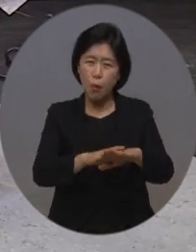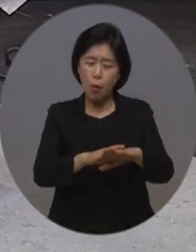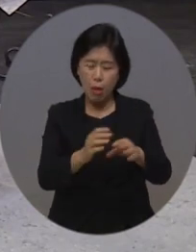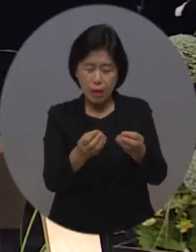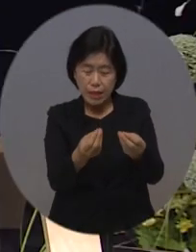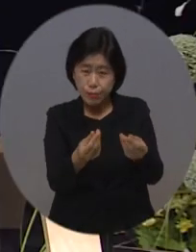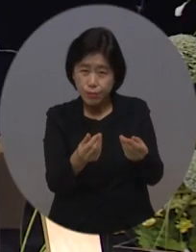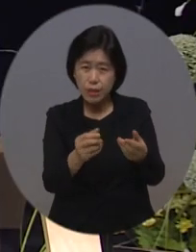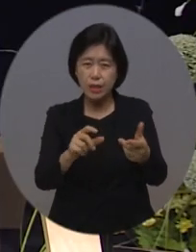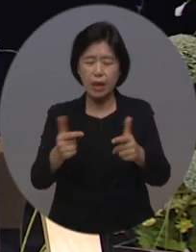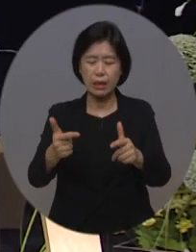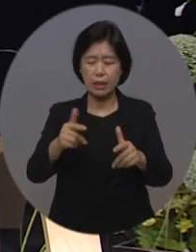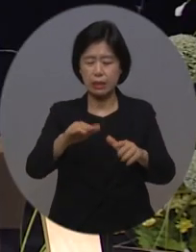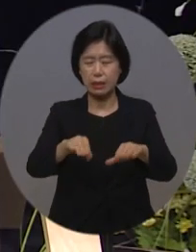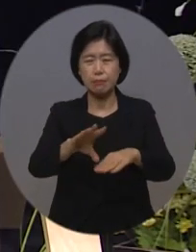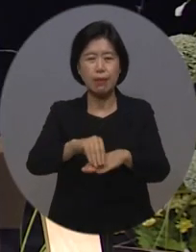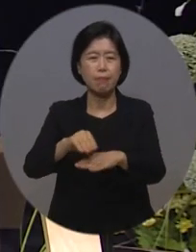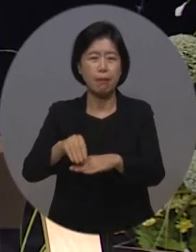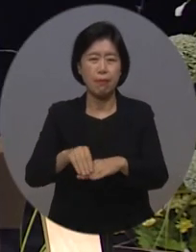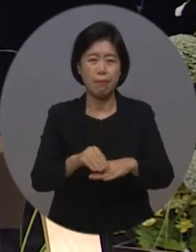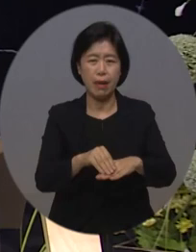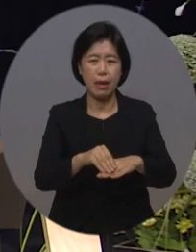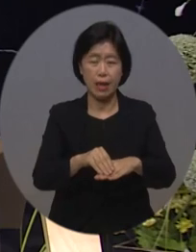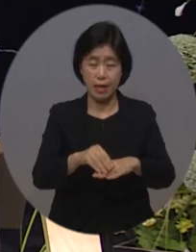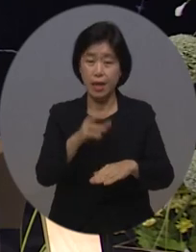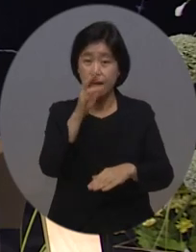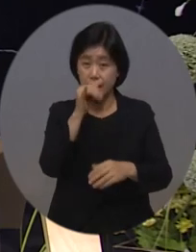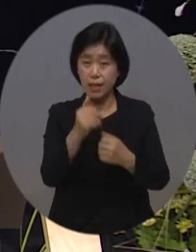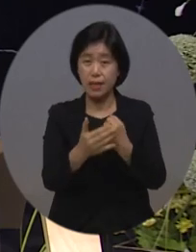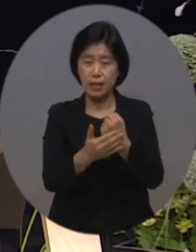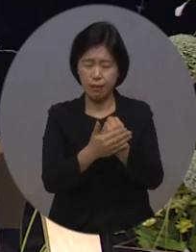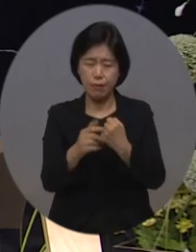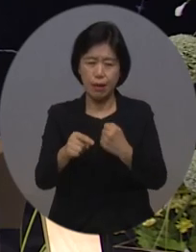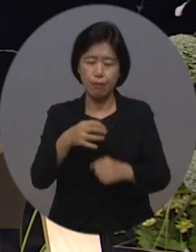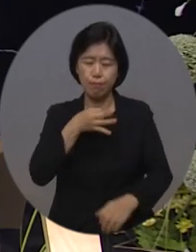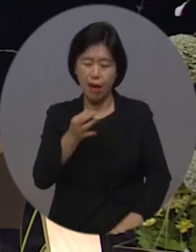아닐까요? 이런 행위가 추가로 녹음된 음반을 들어보셨나요?